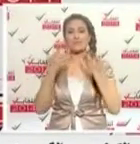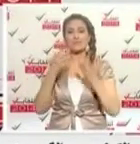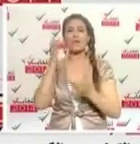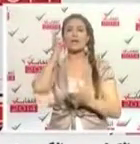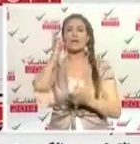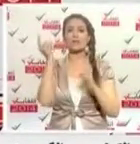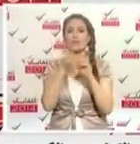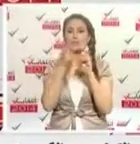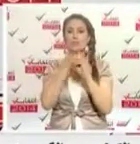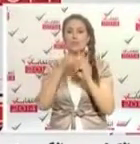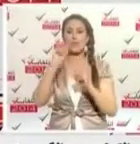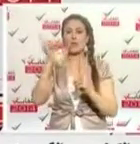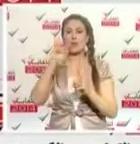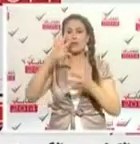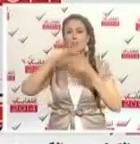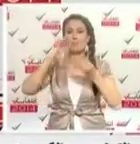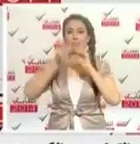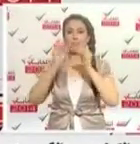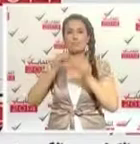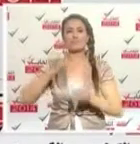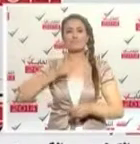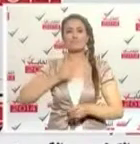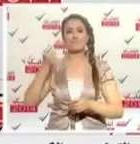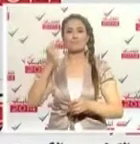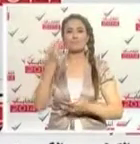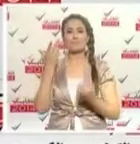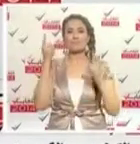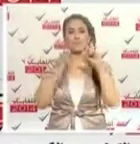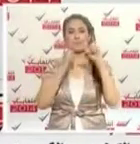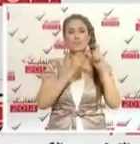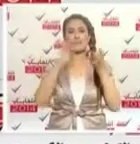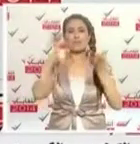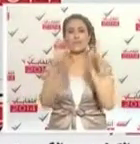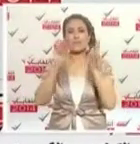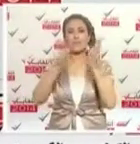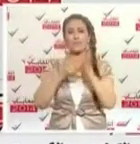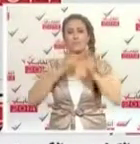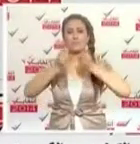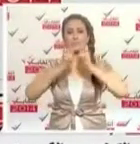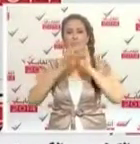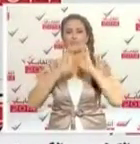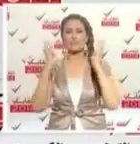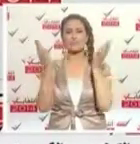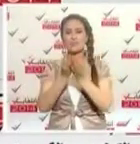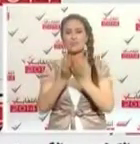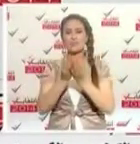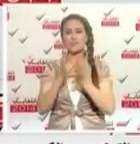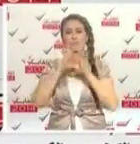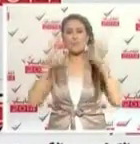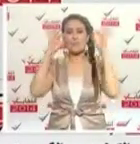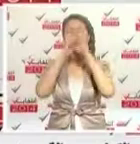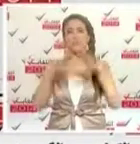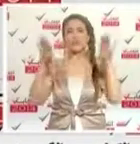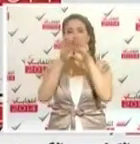الحبيبة، ومن هذه المشاكل تنامي خطر الإرهاب والتهريب والفساد والبيروقراطية الإدارية، انعدام العدالة الاجتماعية